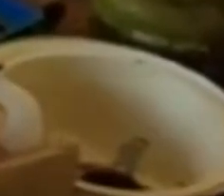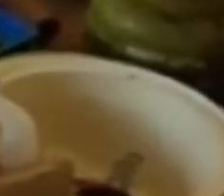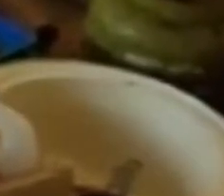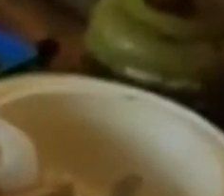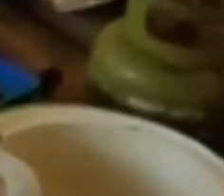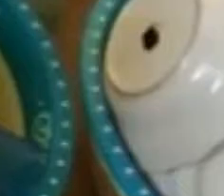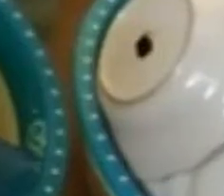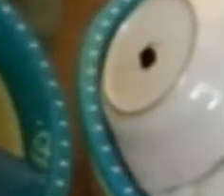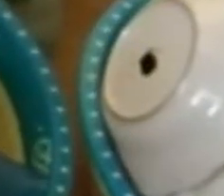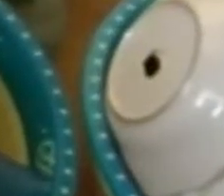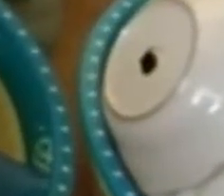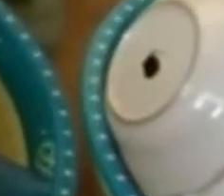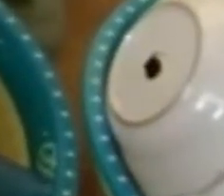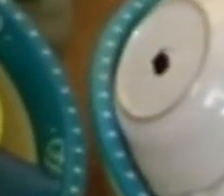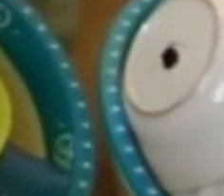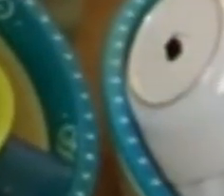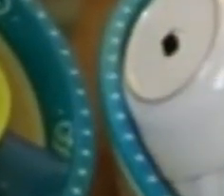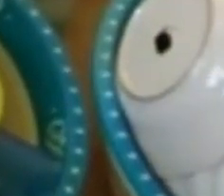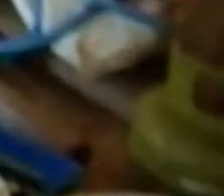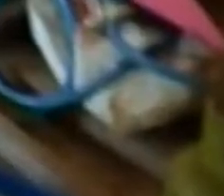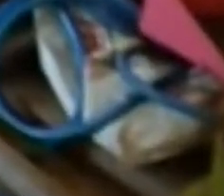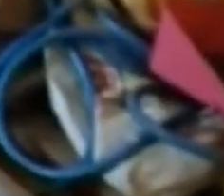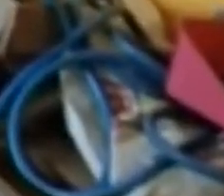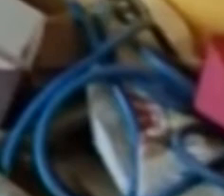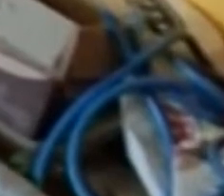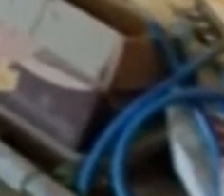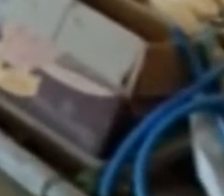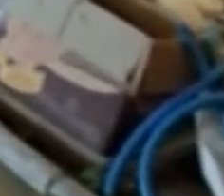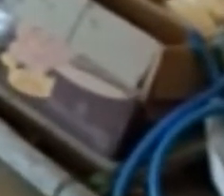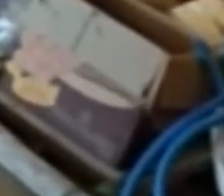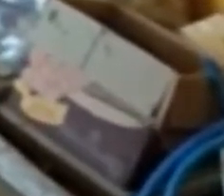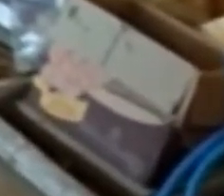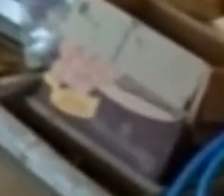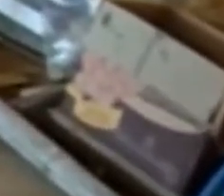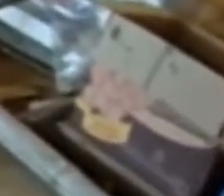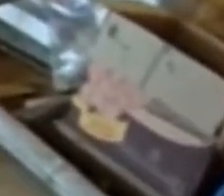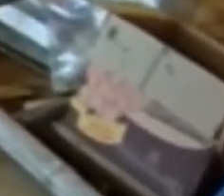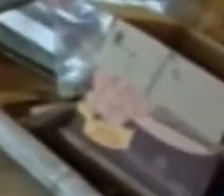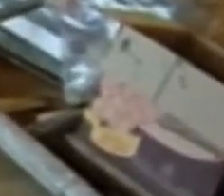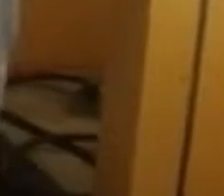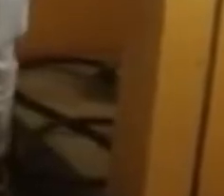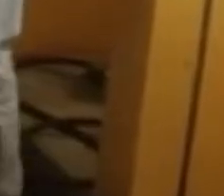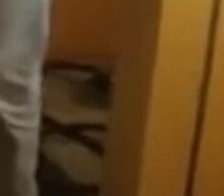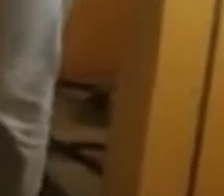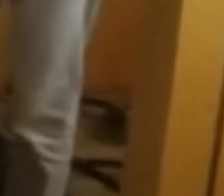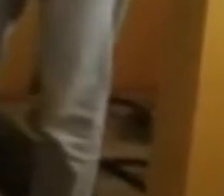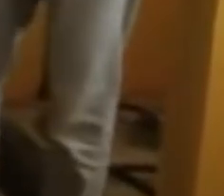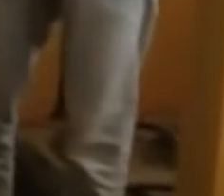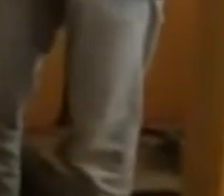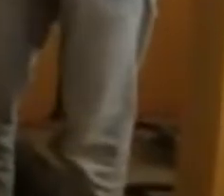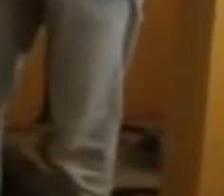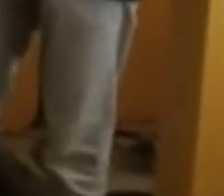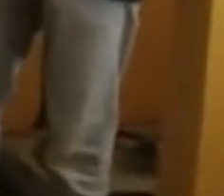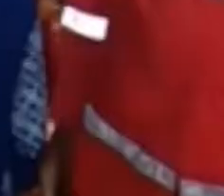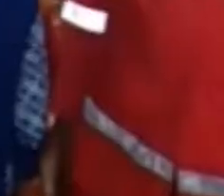Kebutuhan pokok mereka seperti makan, minum, alat mandi, MCK, juga pakaian anak serta susu masih sangat kurang. Sejumlah bantuan mulai